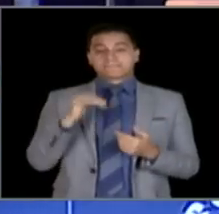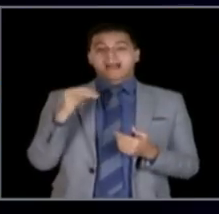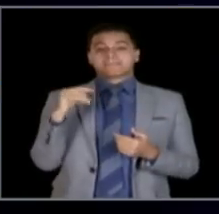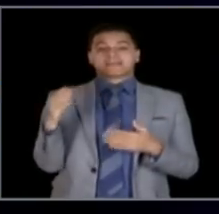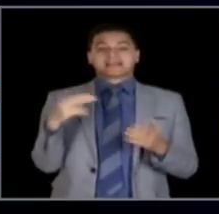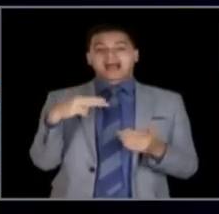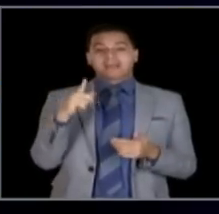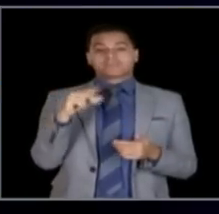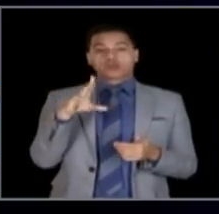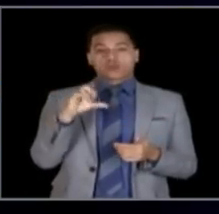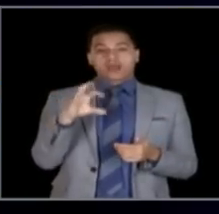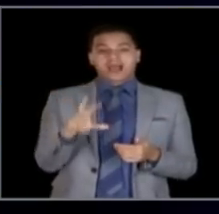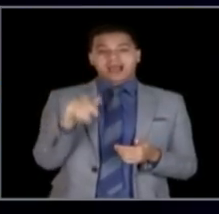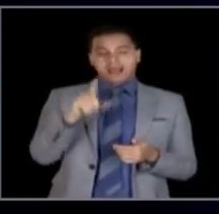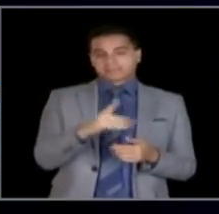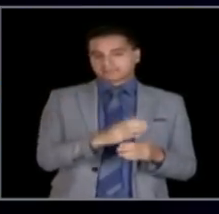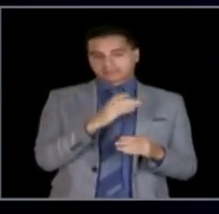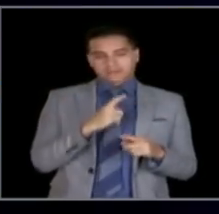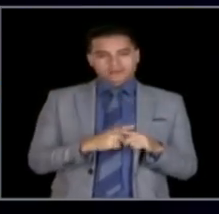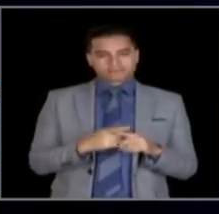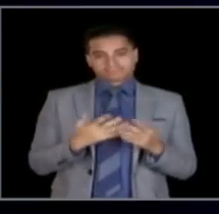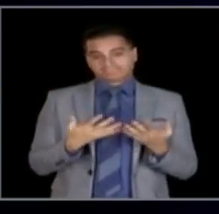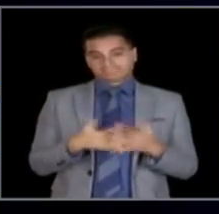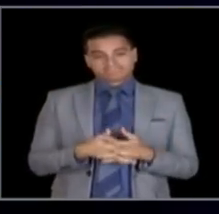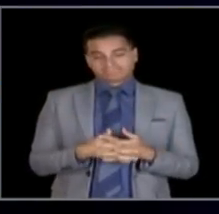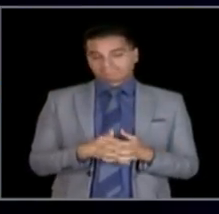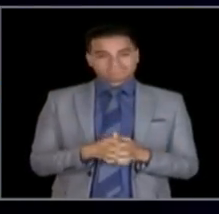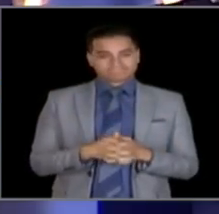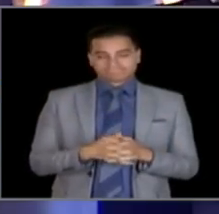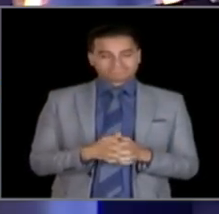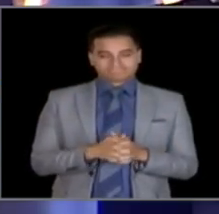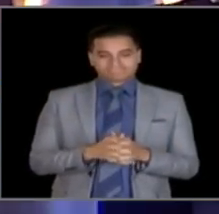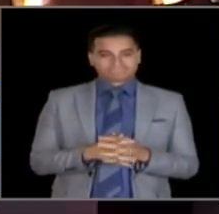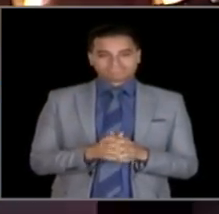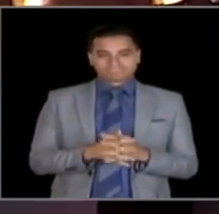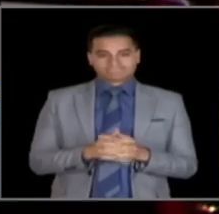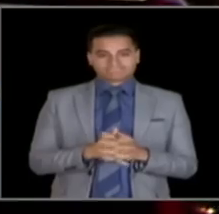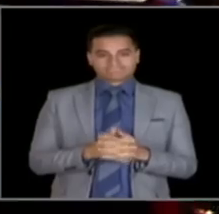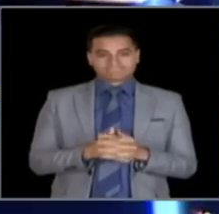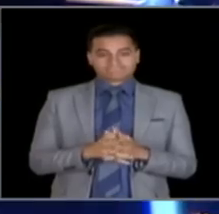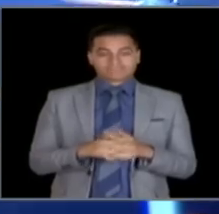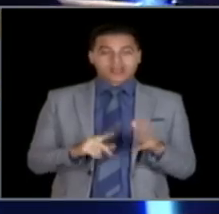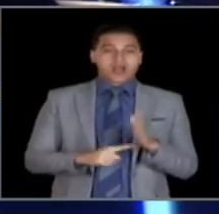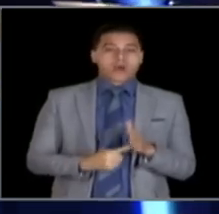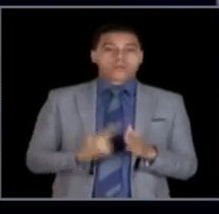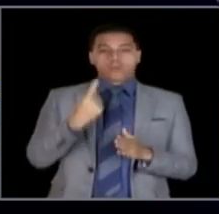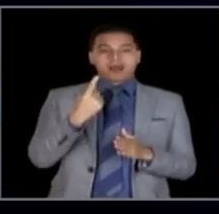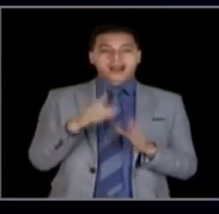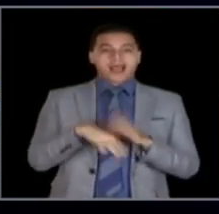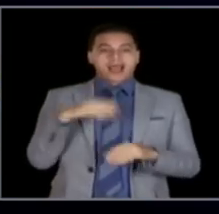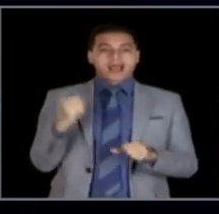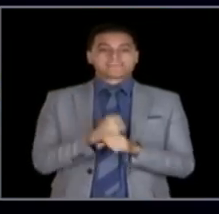الوهاب. محمد عبد الوهاب برضو إجابة خاطئة. أول